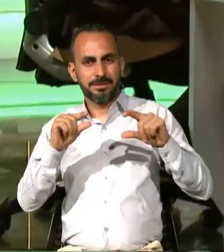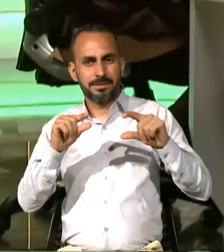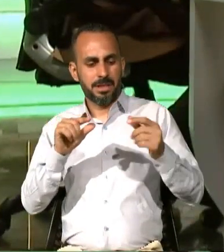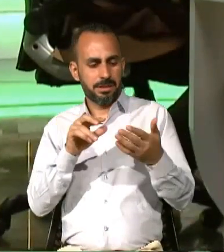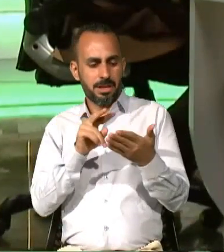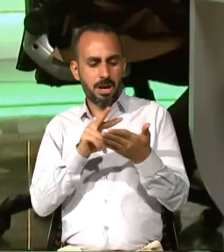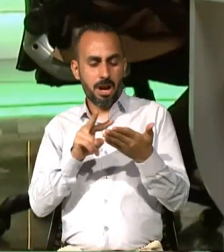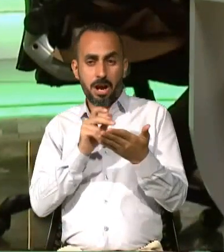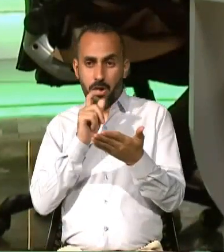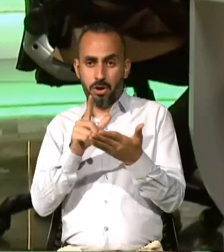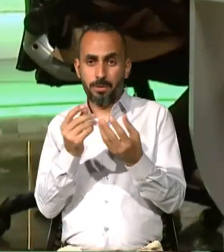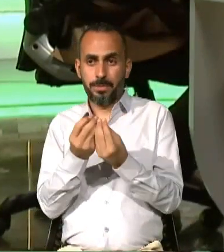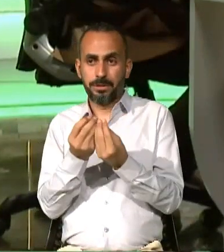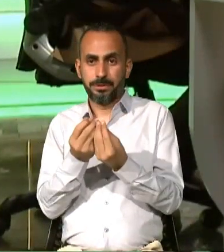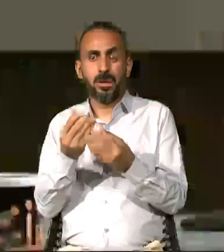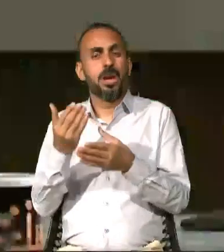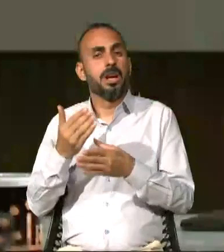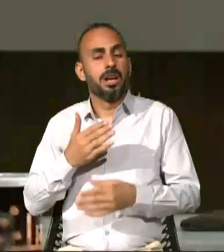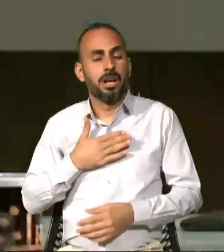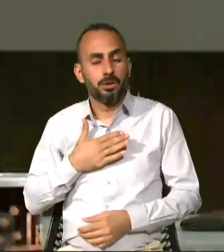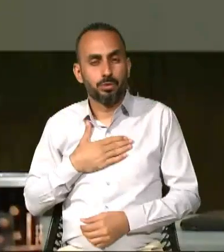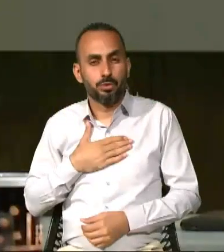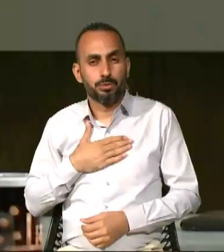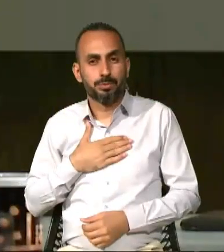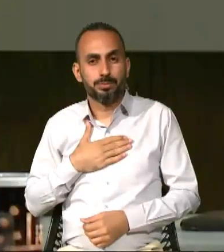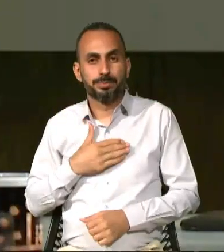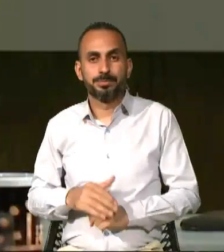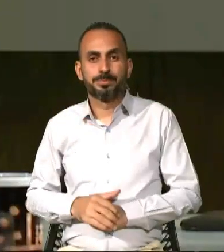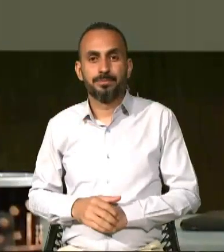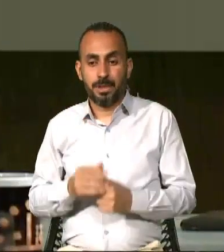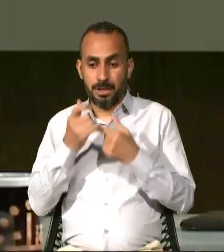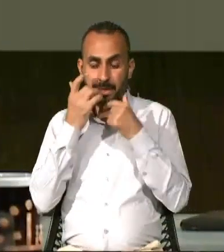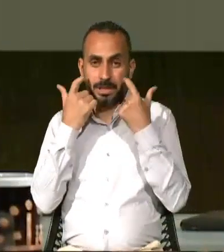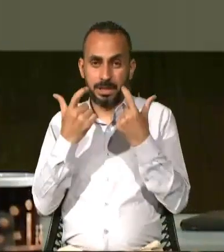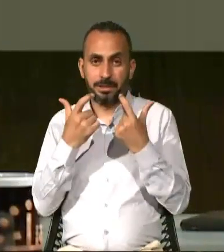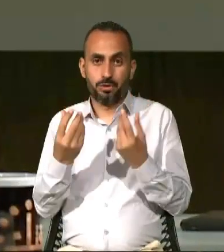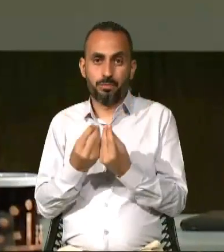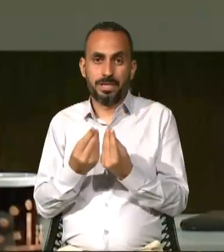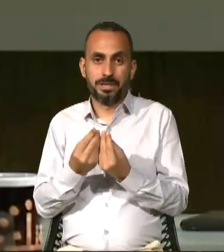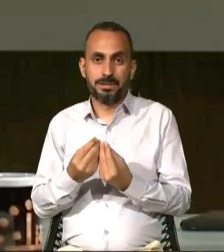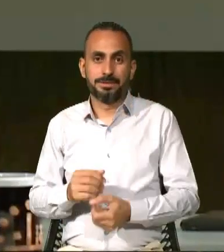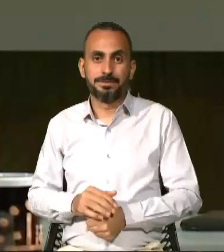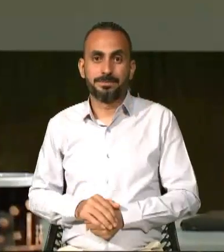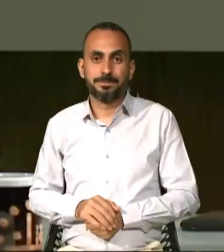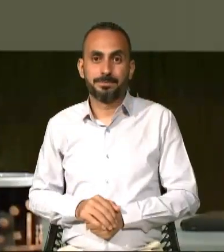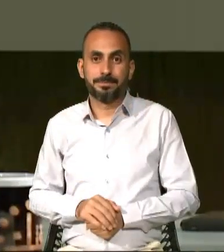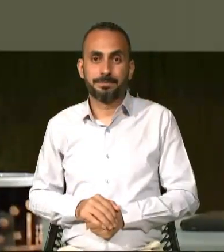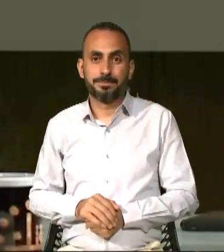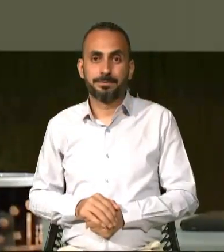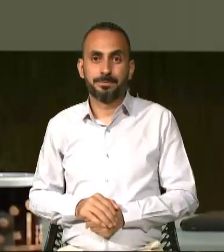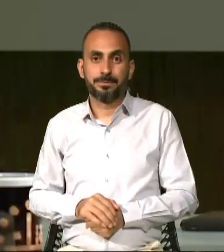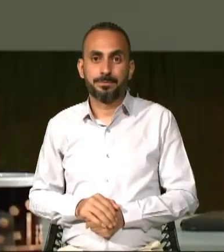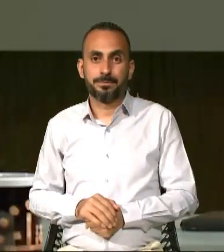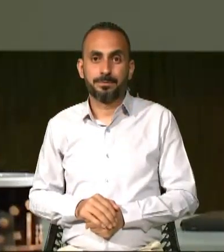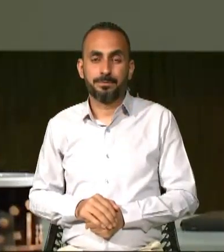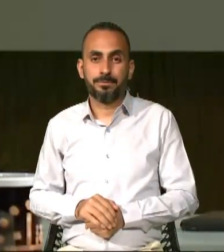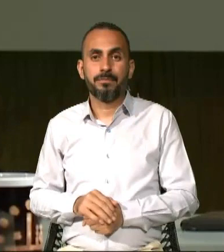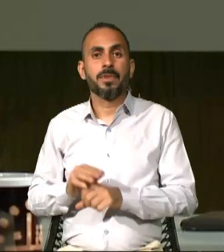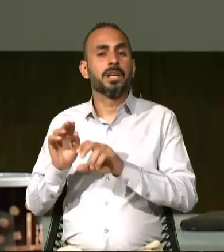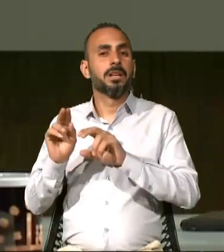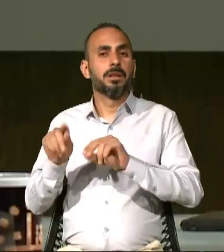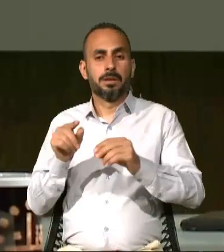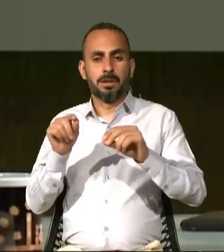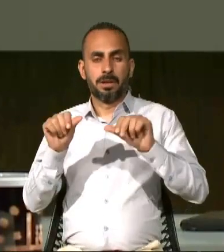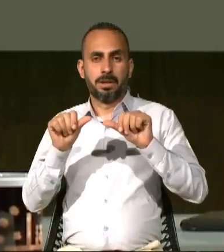حاجه هقراها. ارجوكم من فضلكم يعني ركزوا معايا في اللي انا هقراه. بيقول كده: وفقا لما ذكرته منظمه